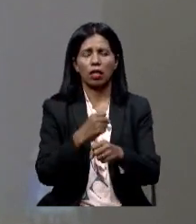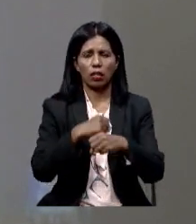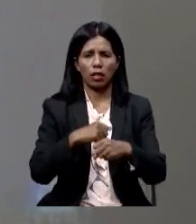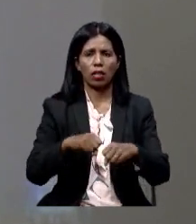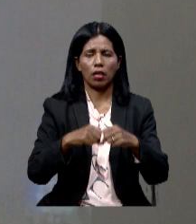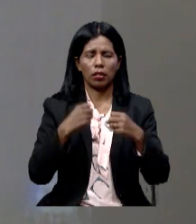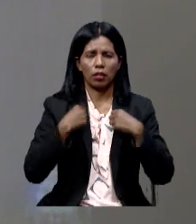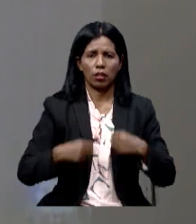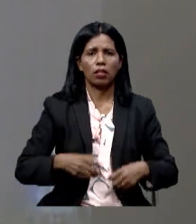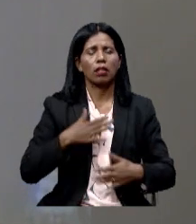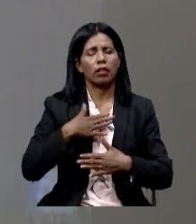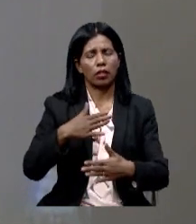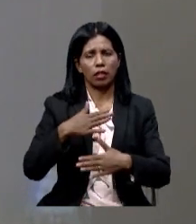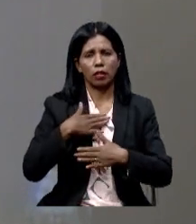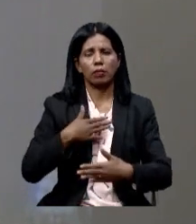itan ya inspirasang